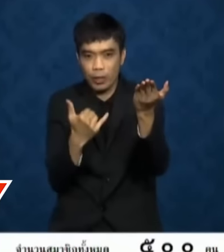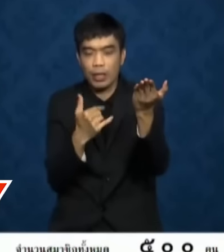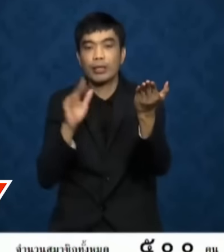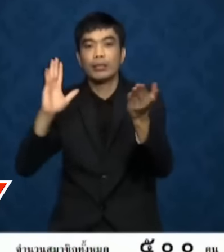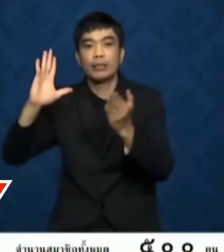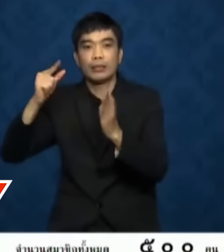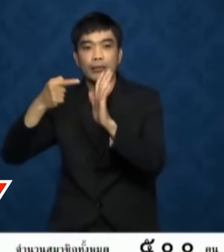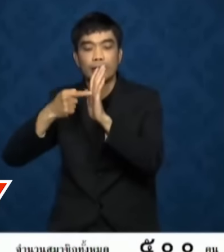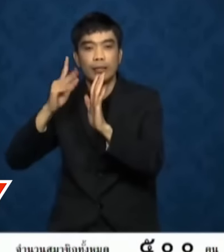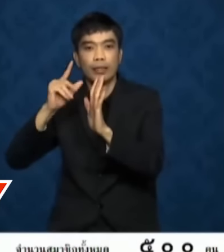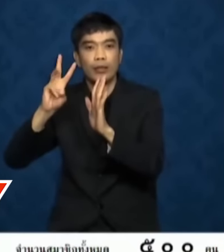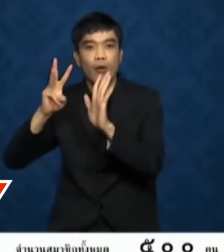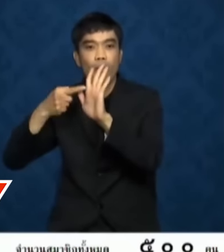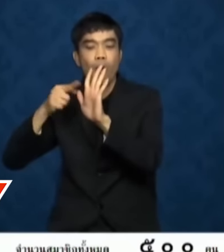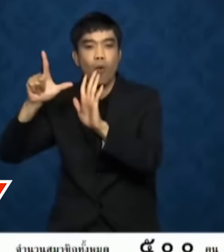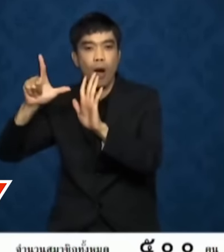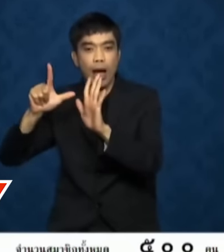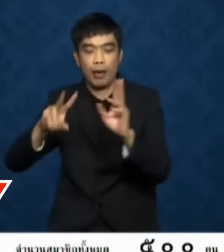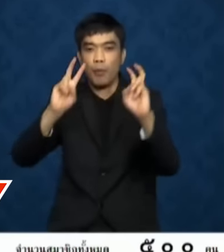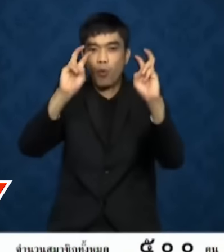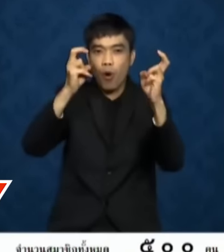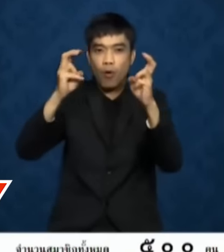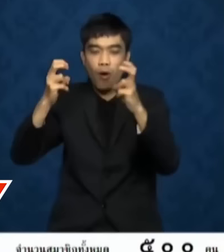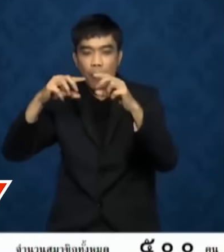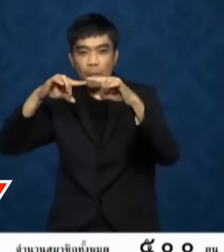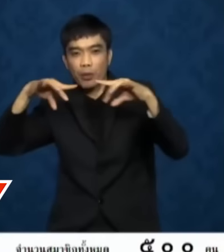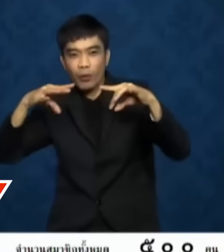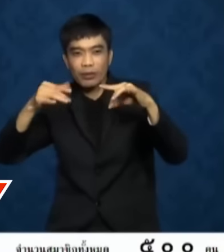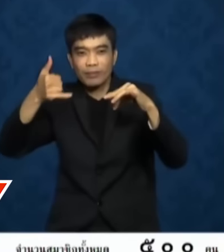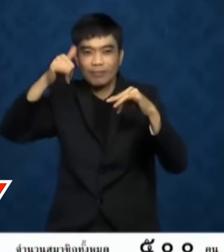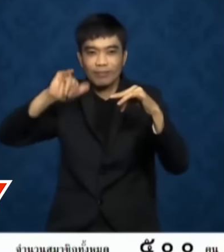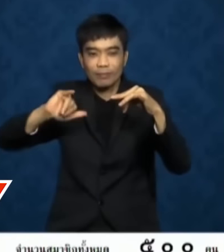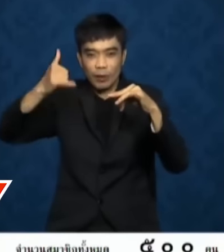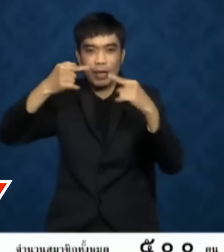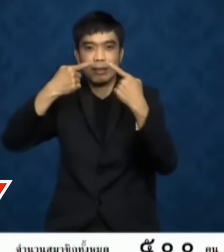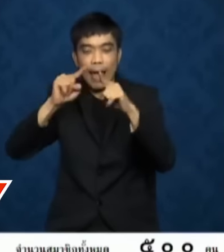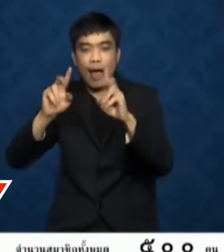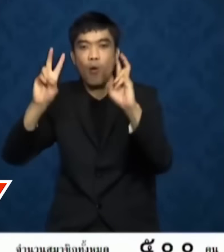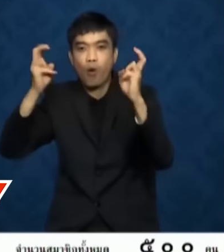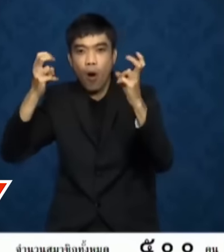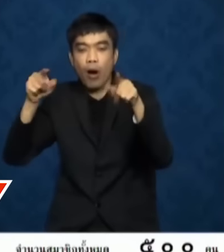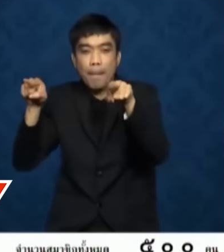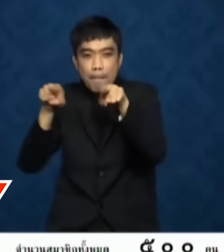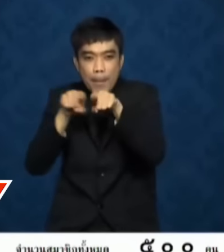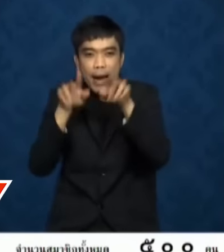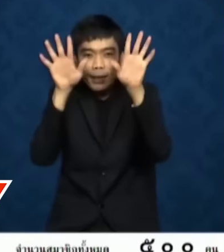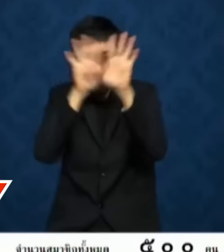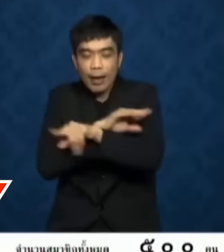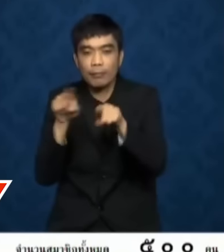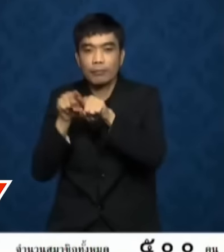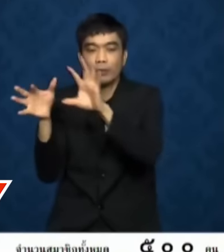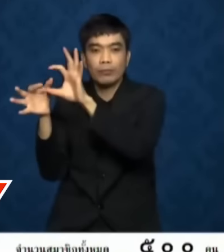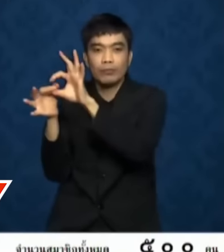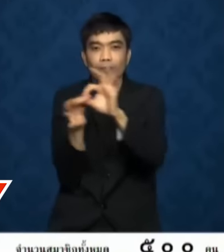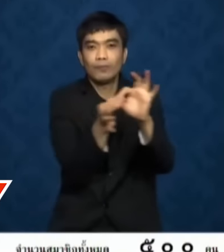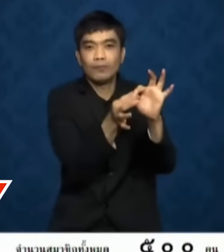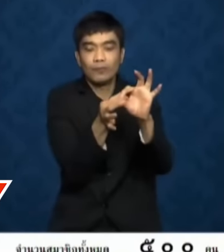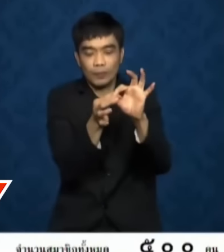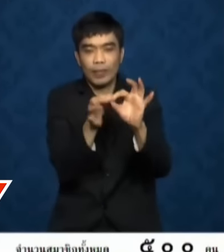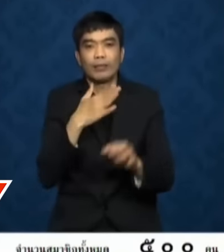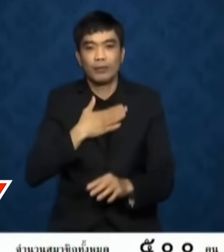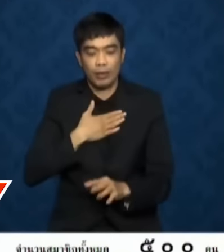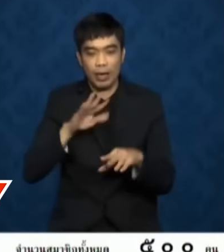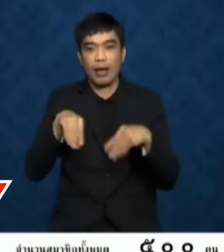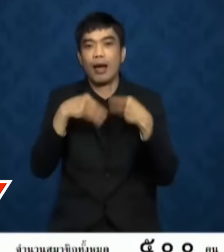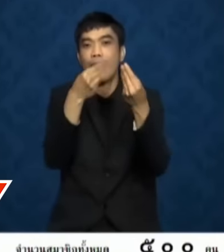นอนั้นก็อาจจะเป็นหัวข้อที่ไม่ได้ตรงกันสักเท่าไหร่นะครับแต่ว่าในเมื่อหัวข้อมันมีความเชื่อมโยงกันนะครับก็ต้องขอบคุณท่านประธานที่กรุณาอนุญาตให้